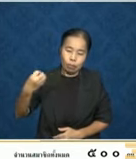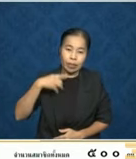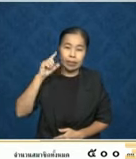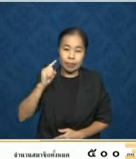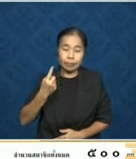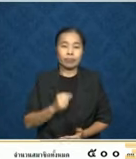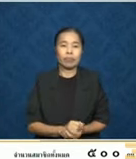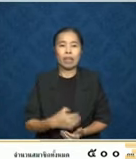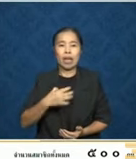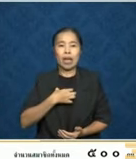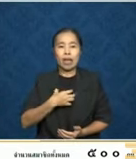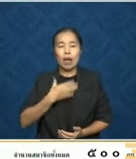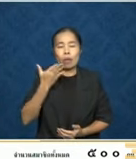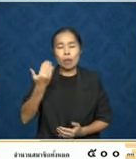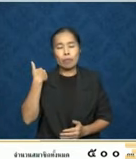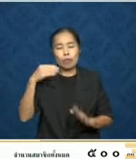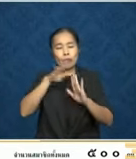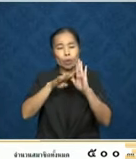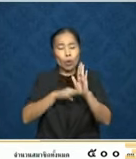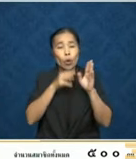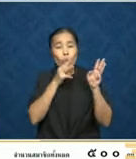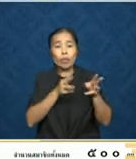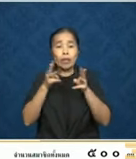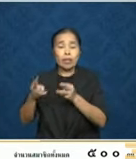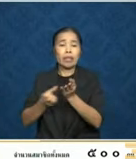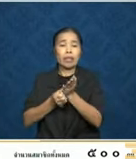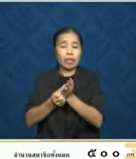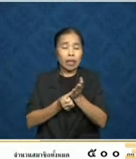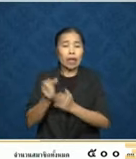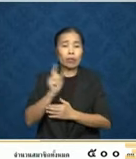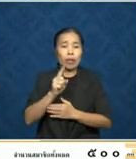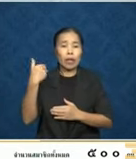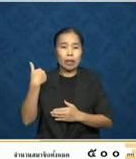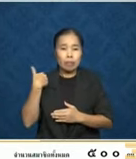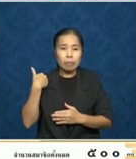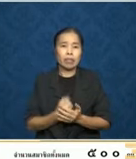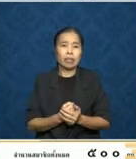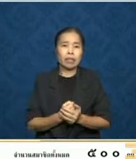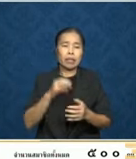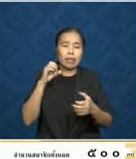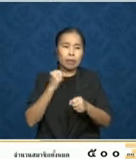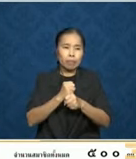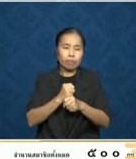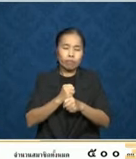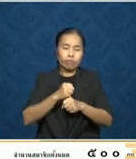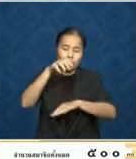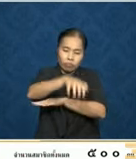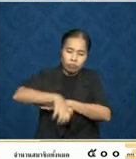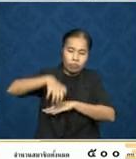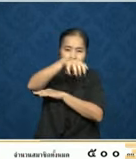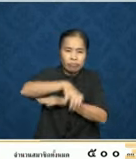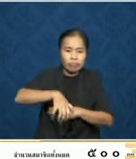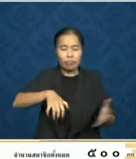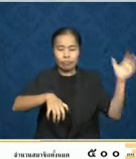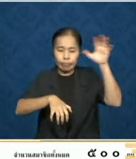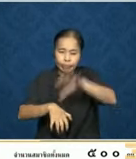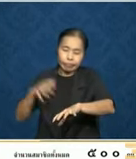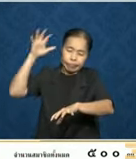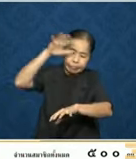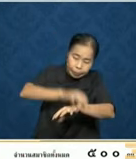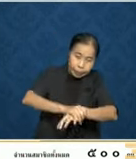าตรการแก้ไขเช่นการติดตั้งท่อรวบรวมแก๊สการฝังกบการปิดคุมหลุมฝังก